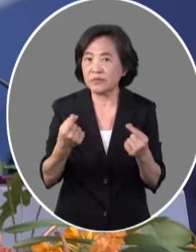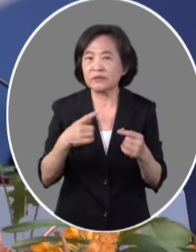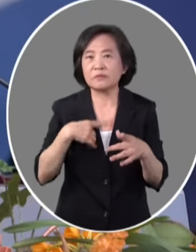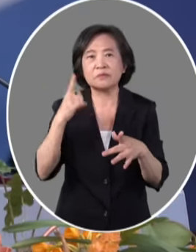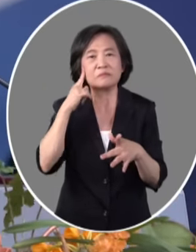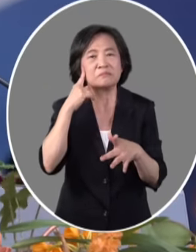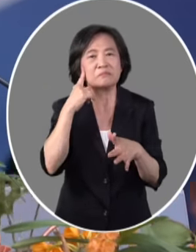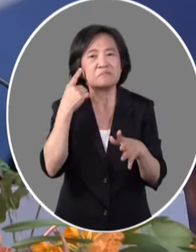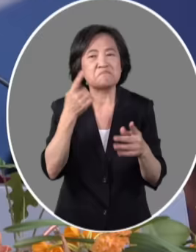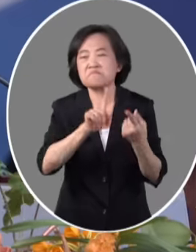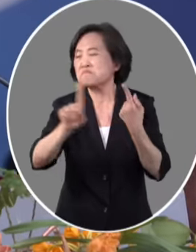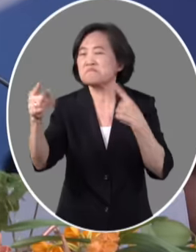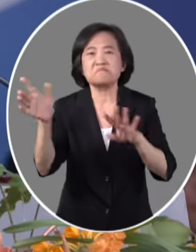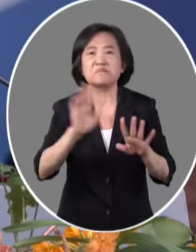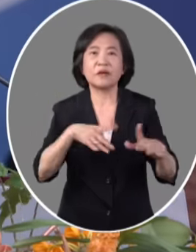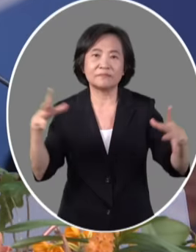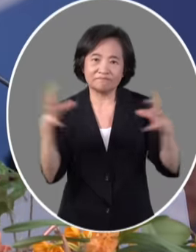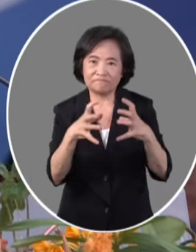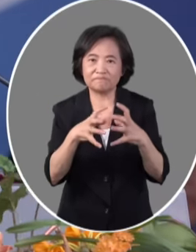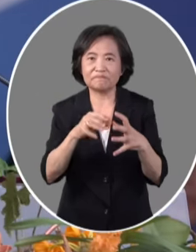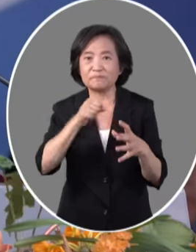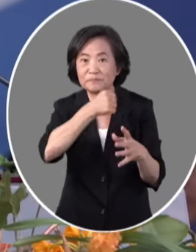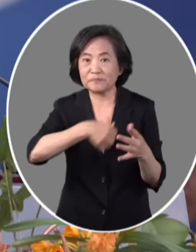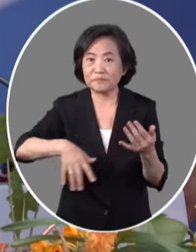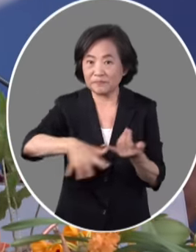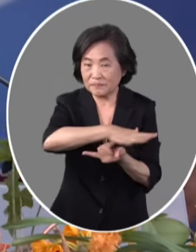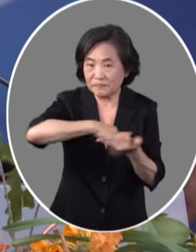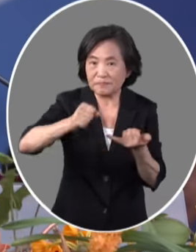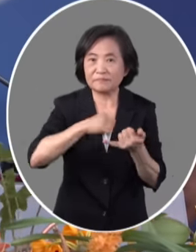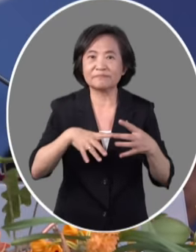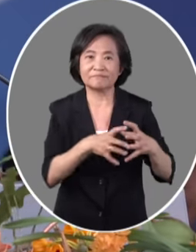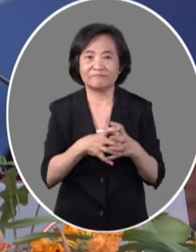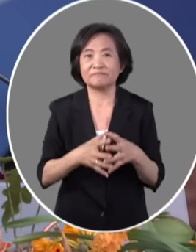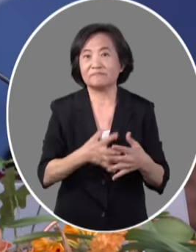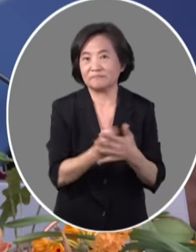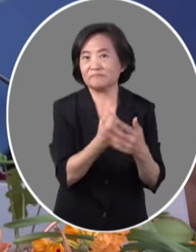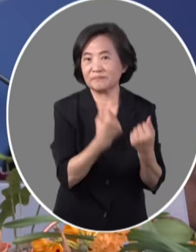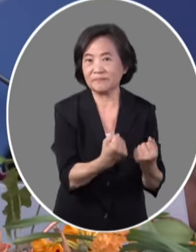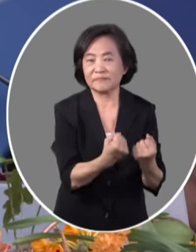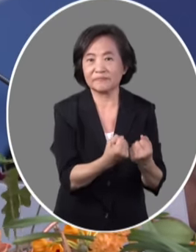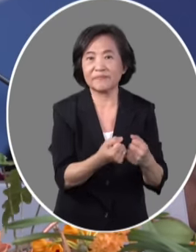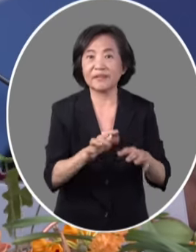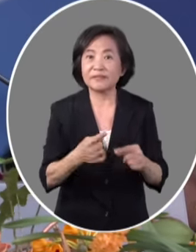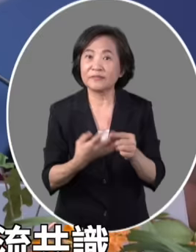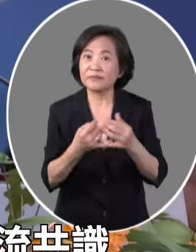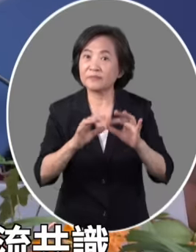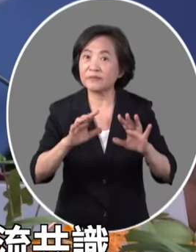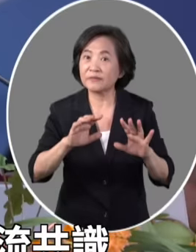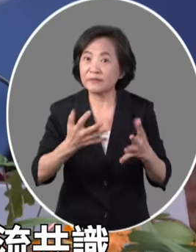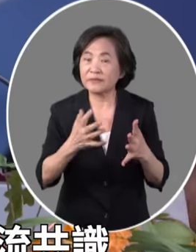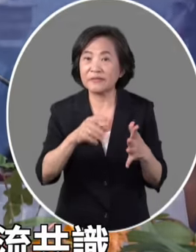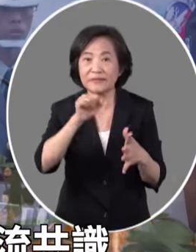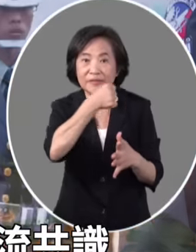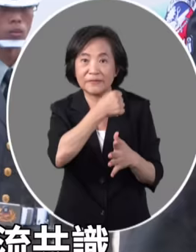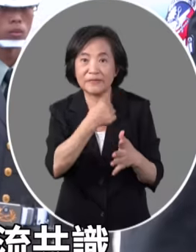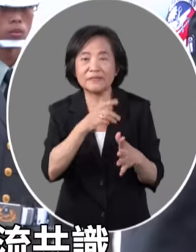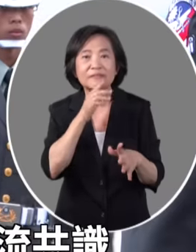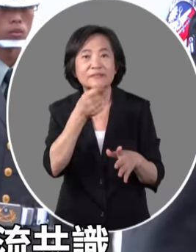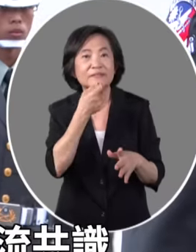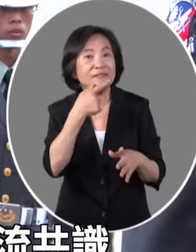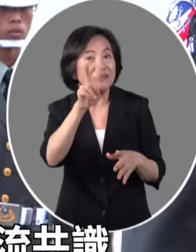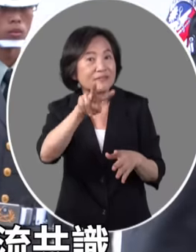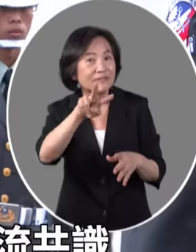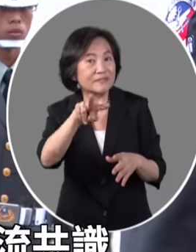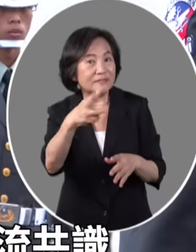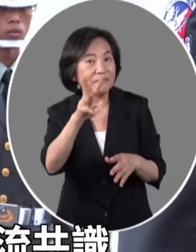此、同道一命的信念。如今，中华民国台湾已经成为2300万